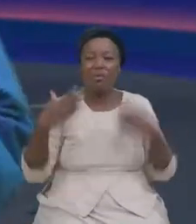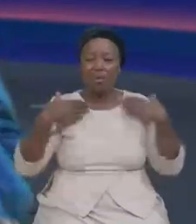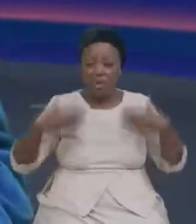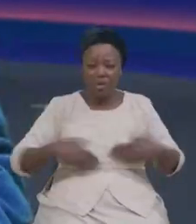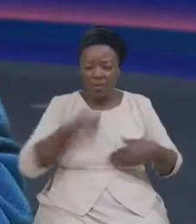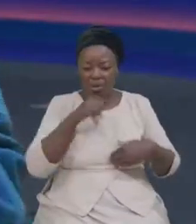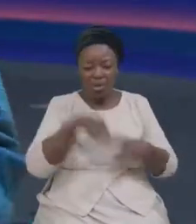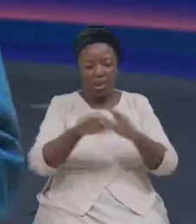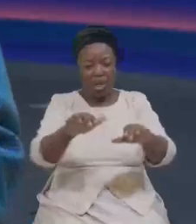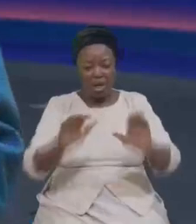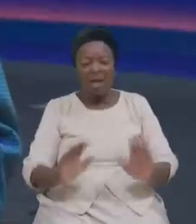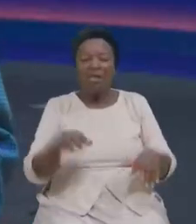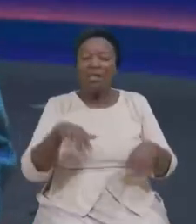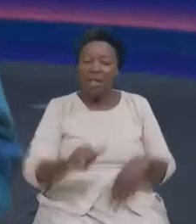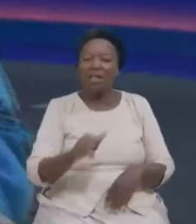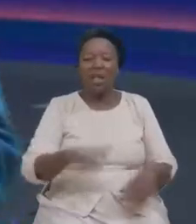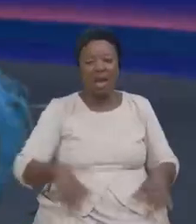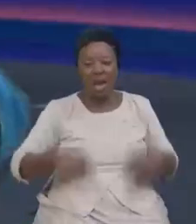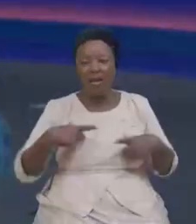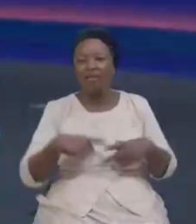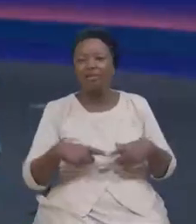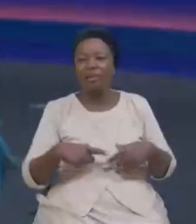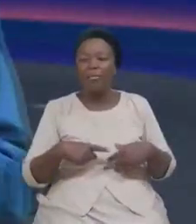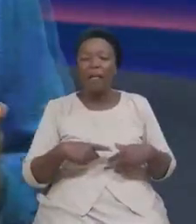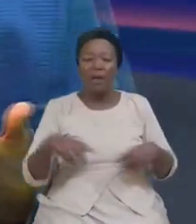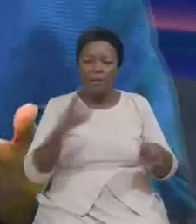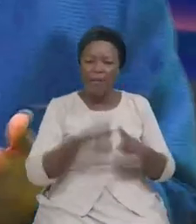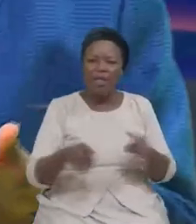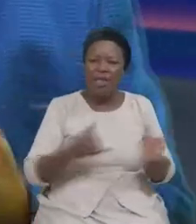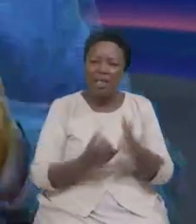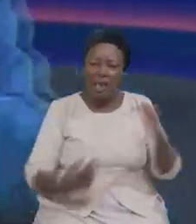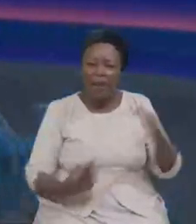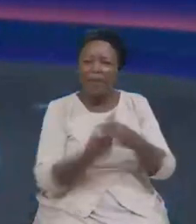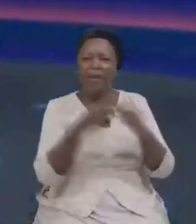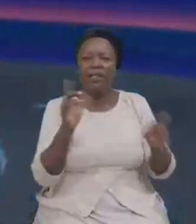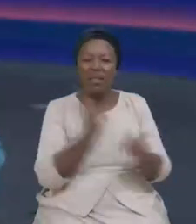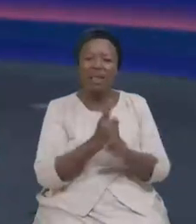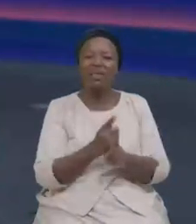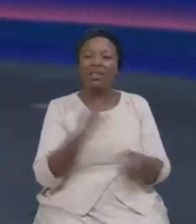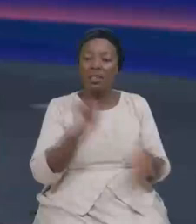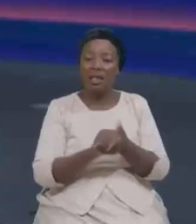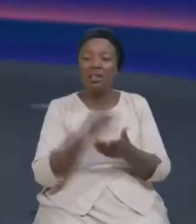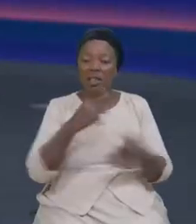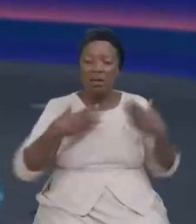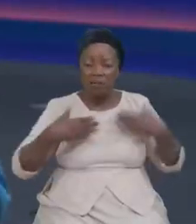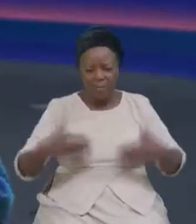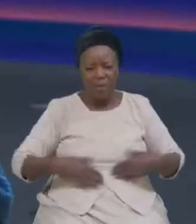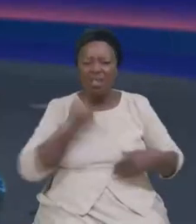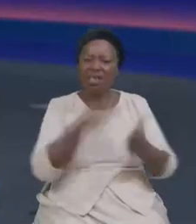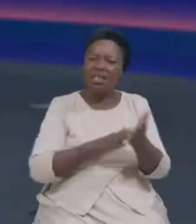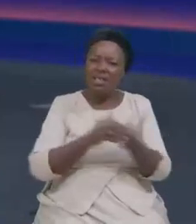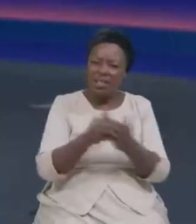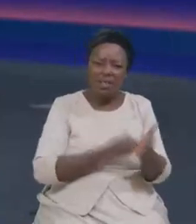était encore vivant. Il avait encore d'espoir dans le Seigneur, mais il semblait que son corps, les parties vitales de son corps,